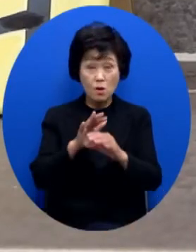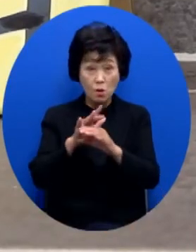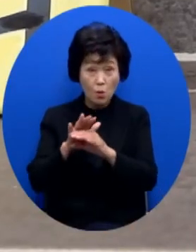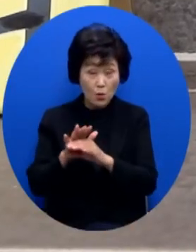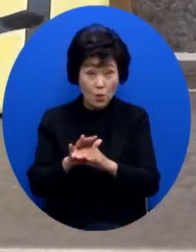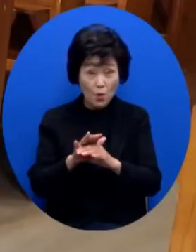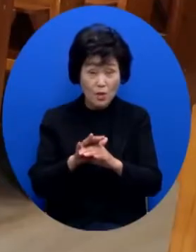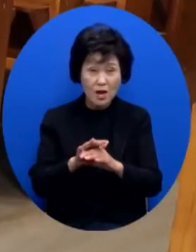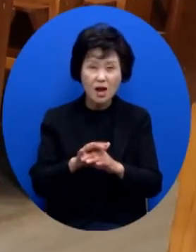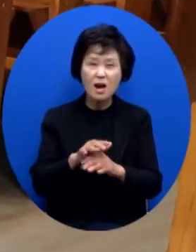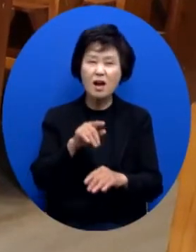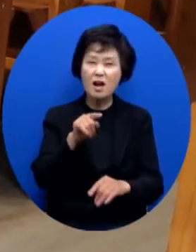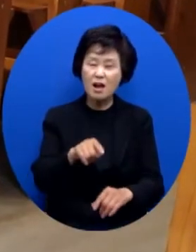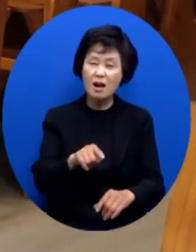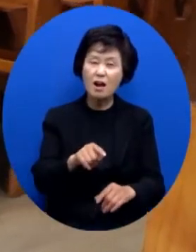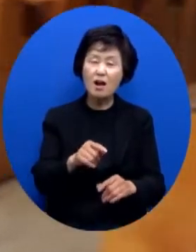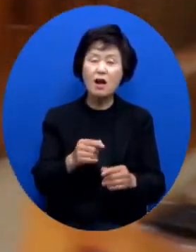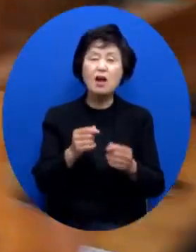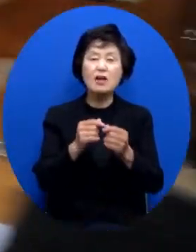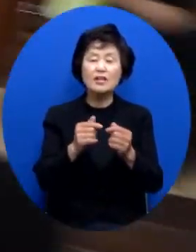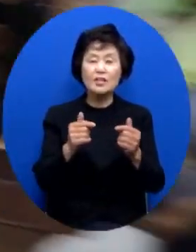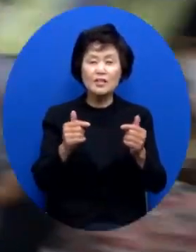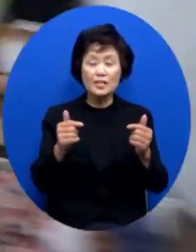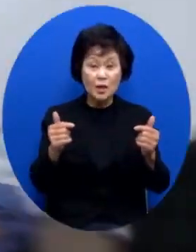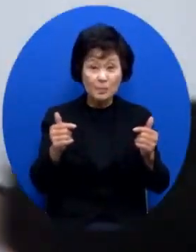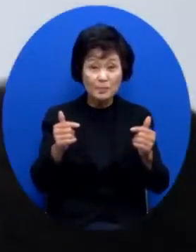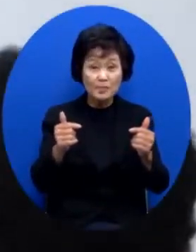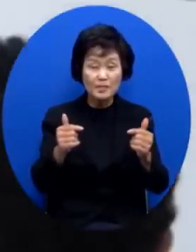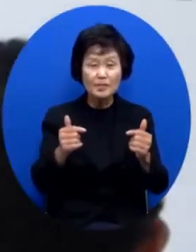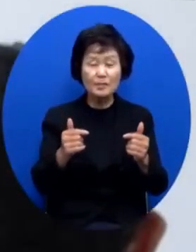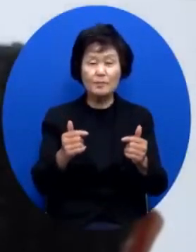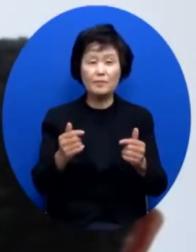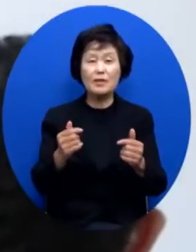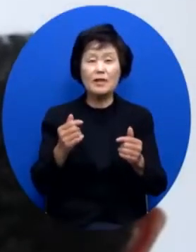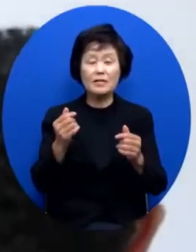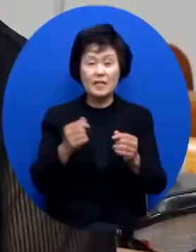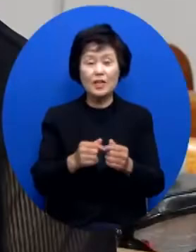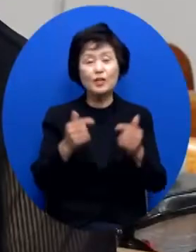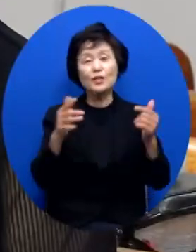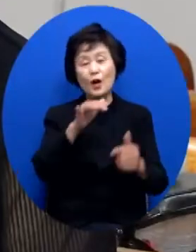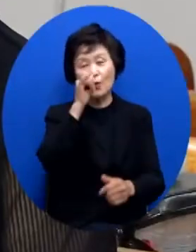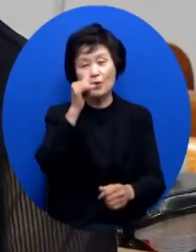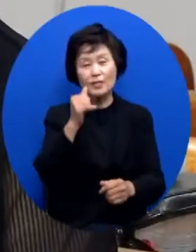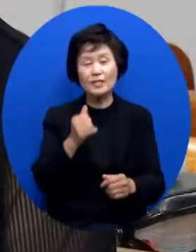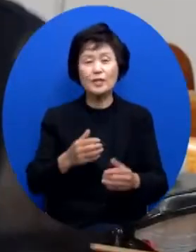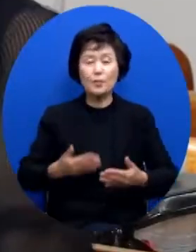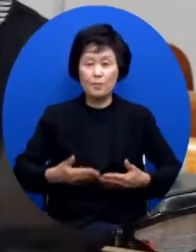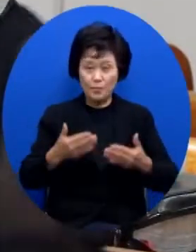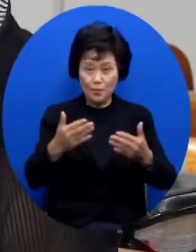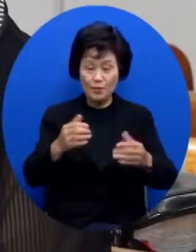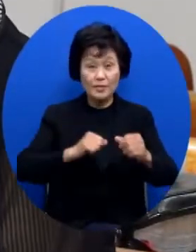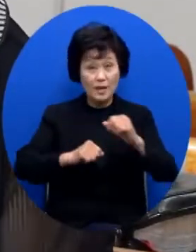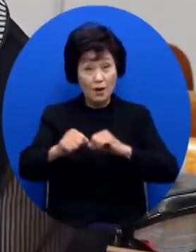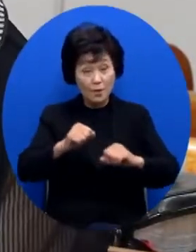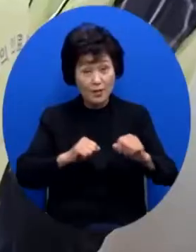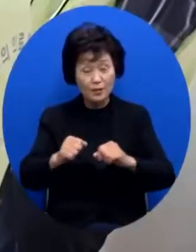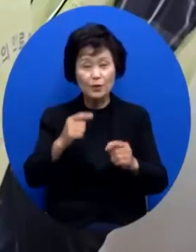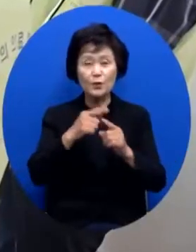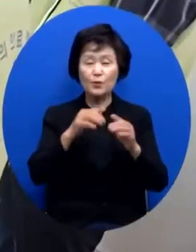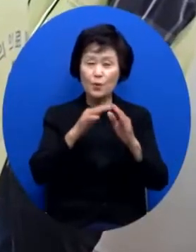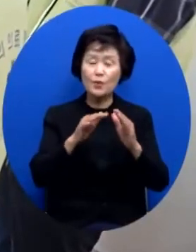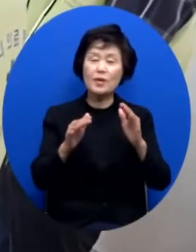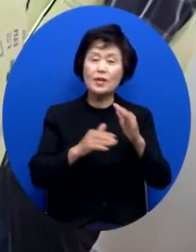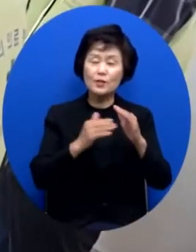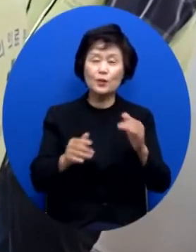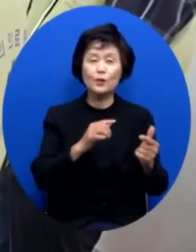앤디의 미그 로 바뀌며 점차 자리를 찾아가는 봉사활동 교회 성도들 뿐 아니라 지역 주민들이 함께 하며 정마